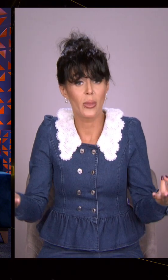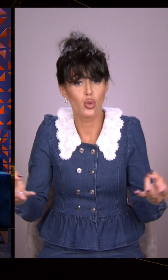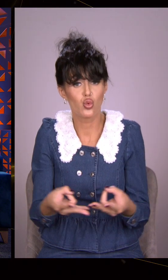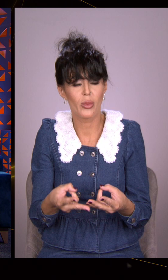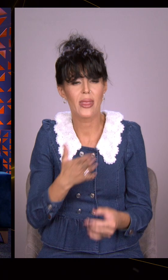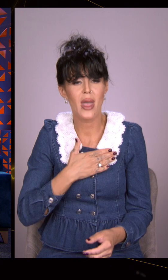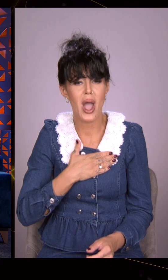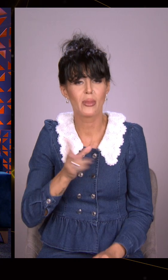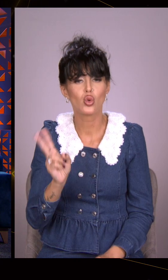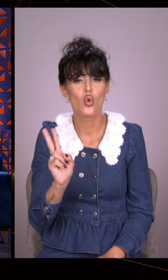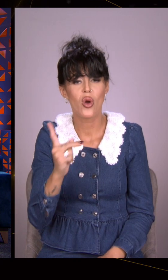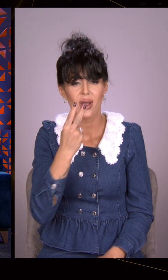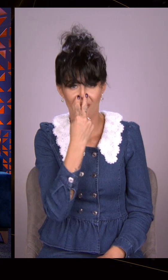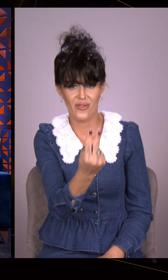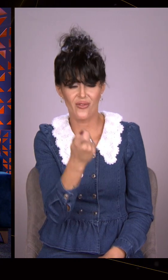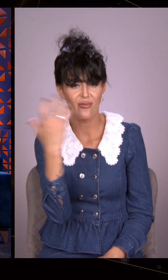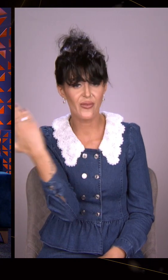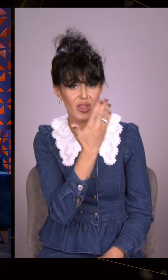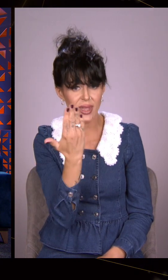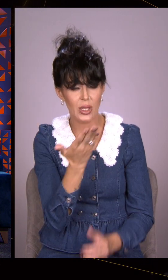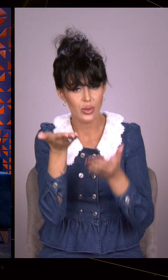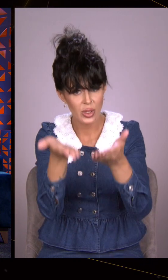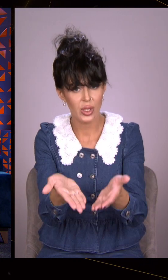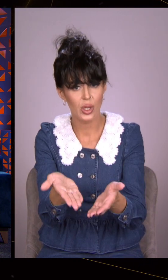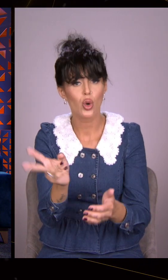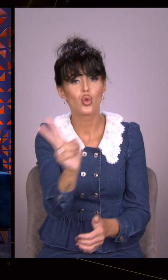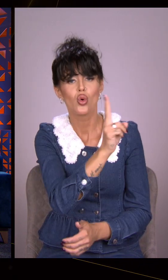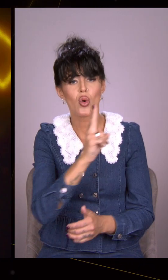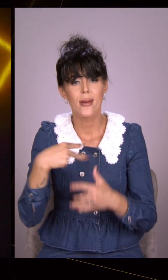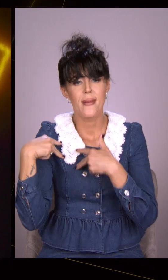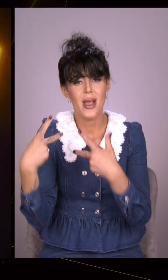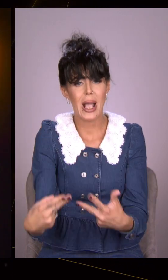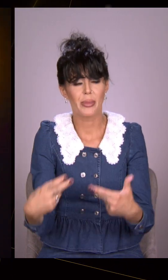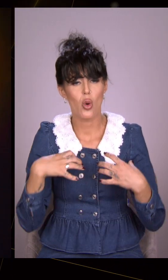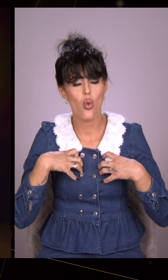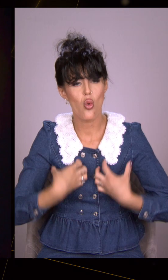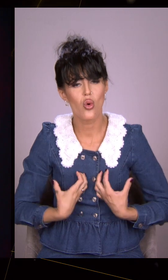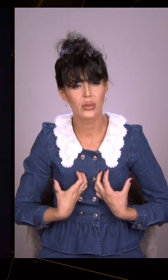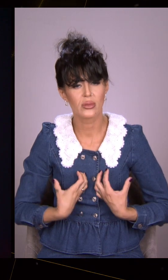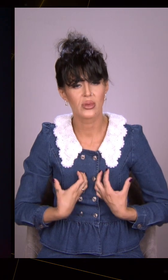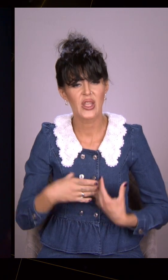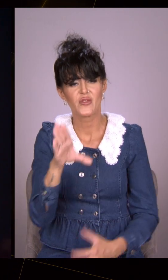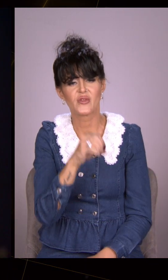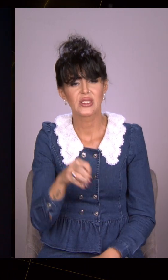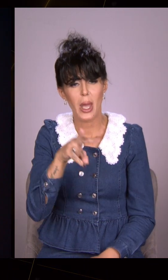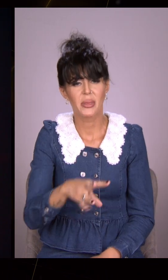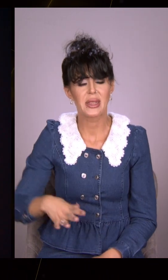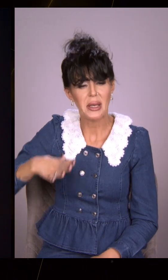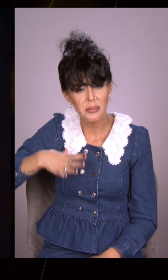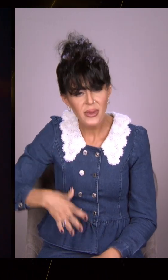нашим глядачам, в яких теж таке саме горе. Терпіння, надії.